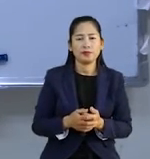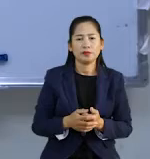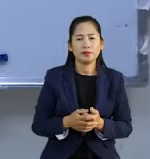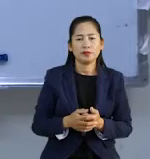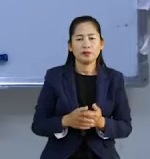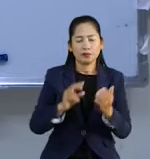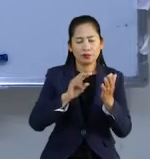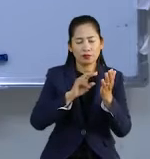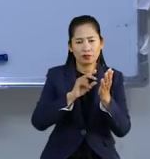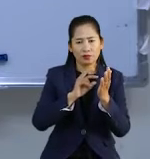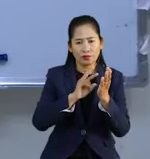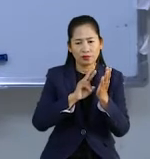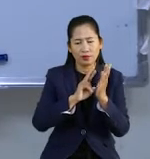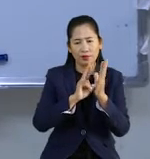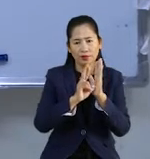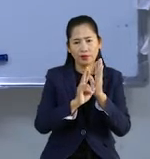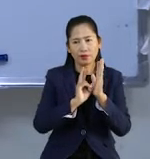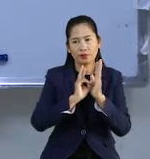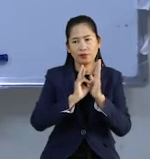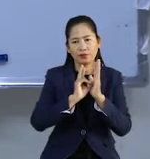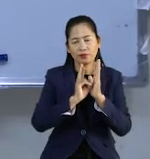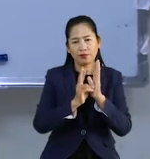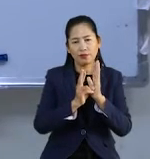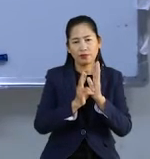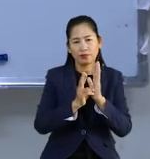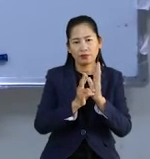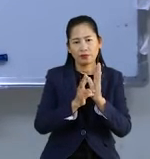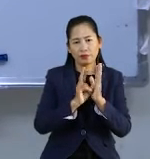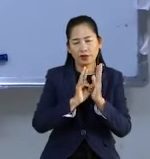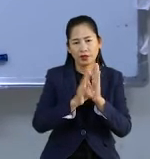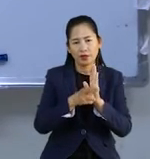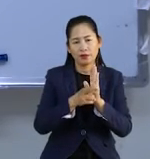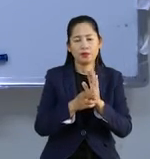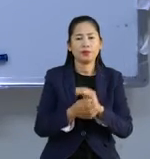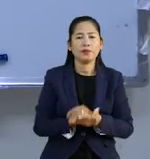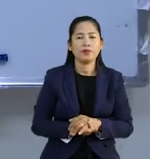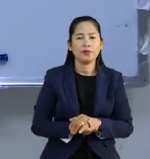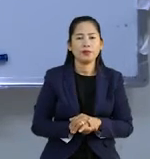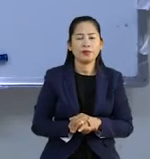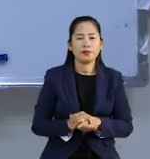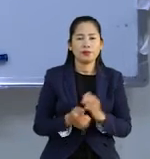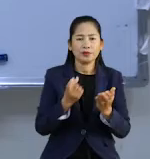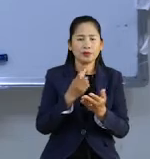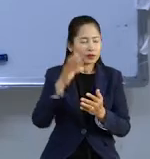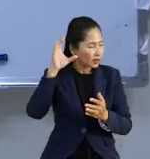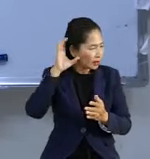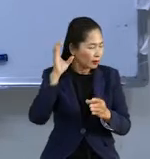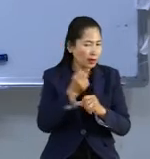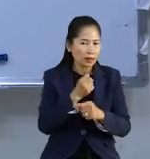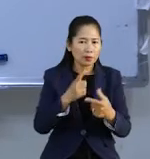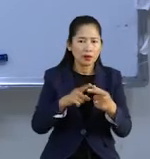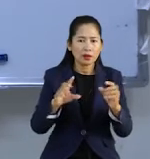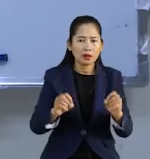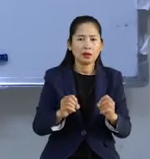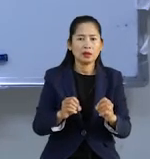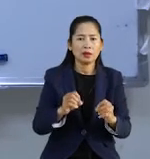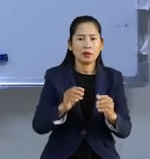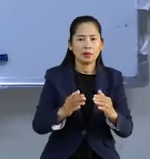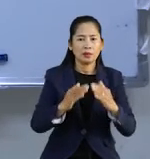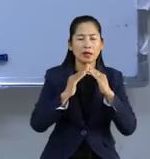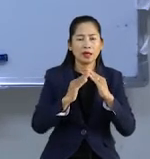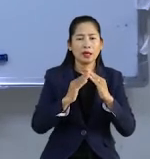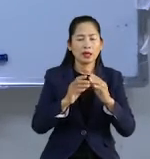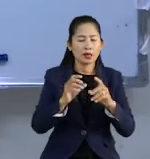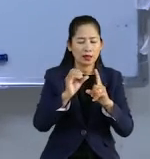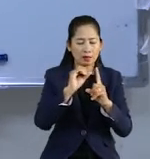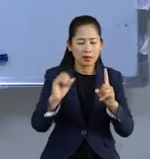เร็จไอ้ลูกครูสมัยคนเพื่อนะพวกคนบางการละบ้านนังเปียวิเนยบาดยังไม่ได้ก้นสระบานได้หรือเต้คือก้นบังการ